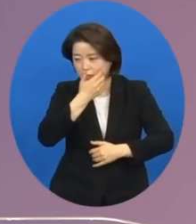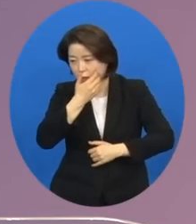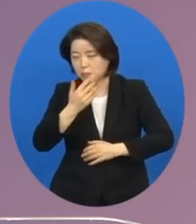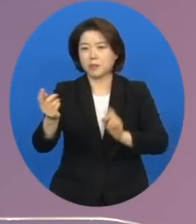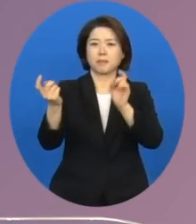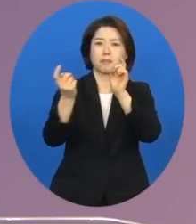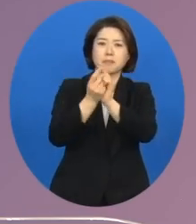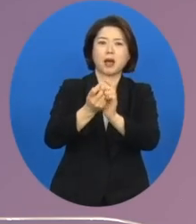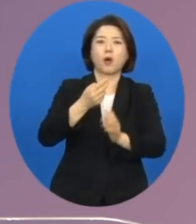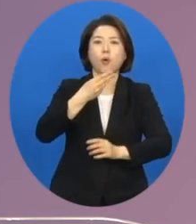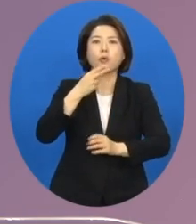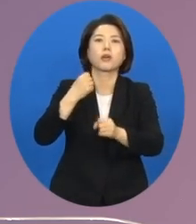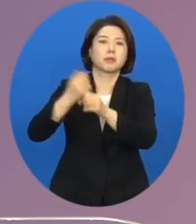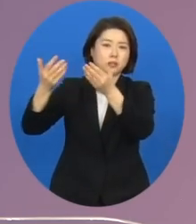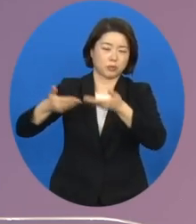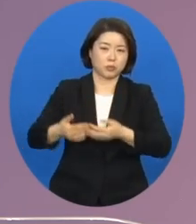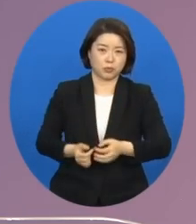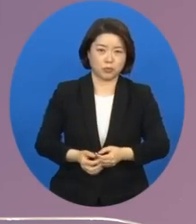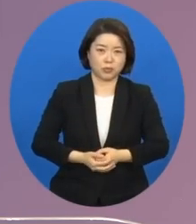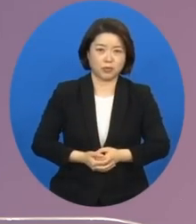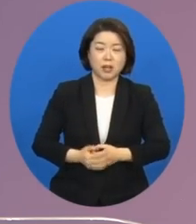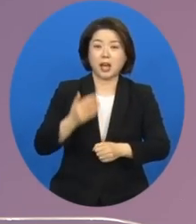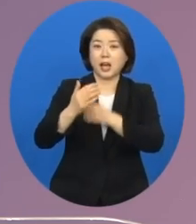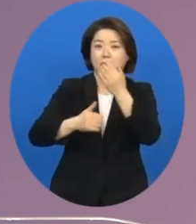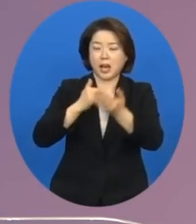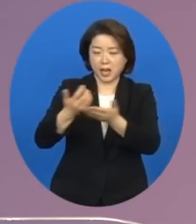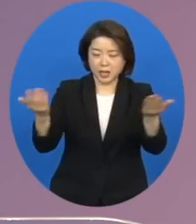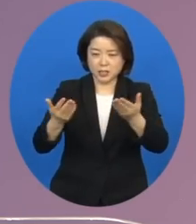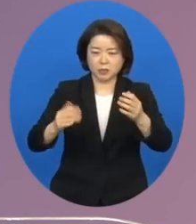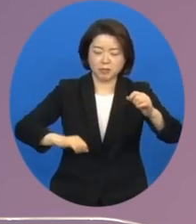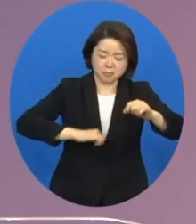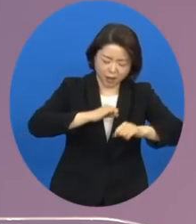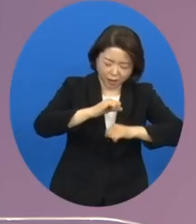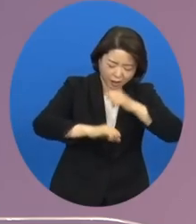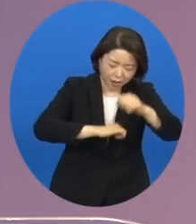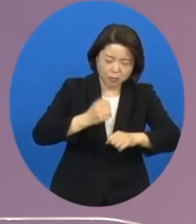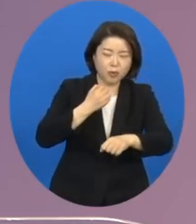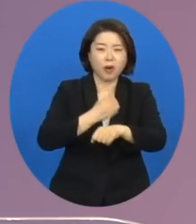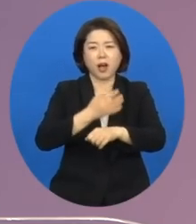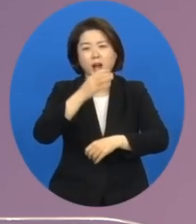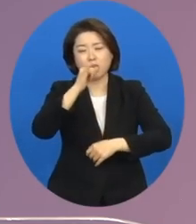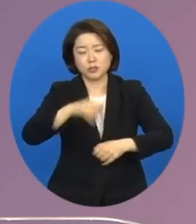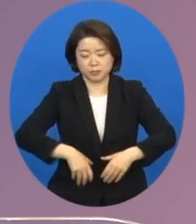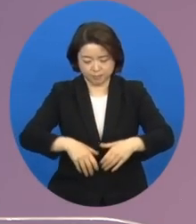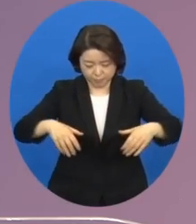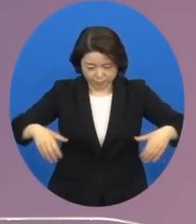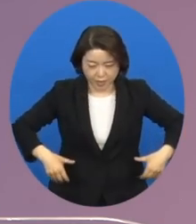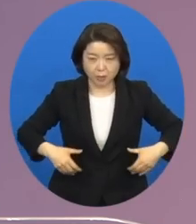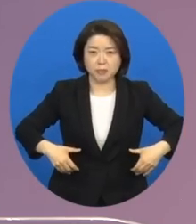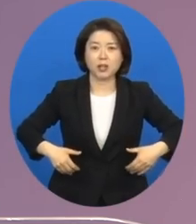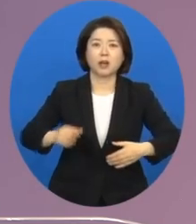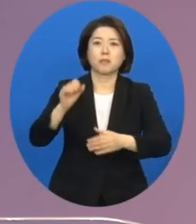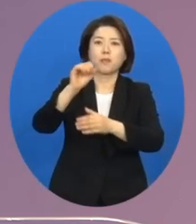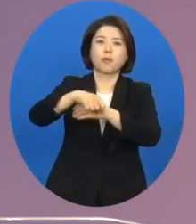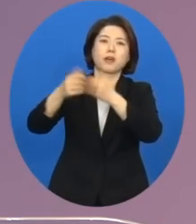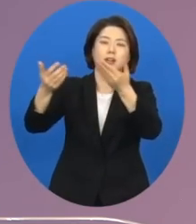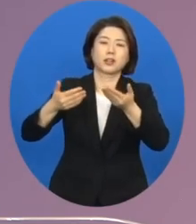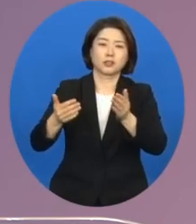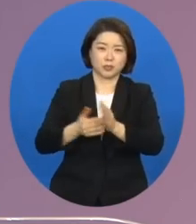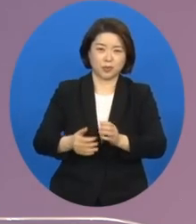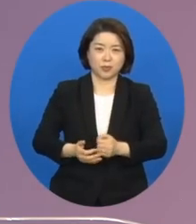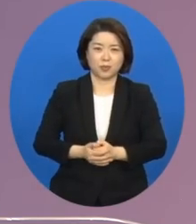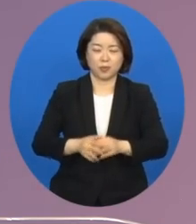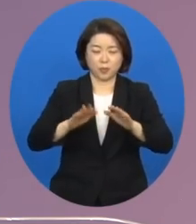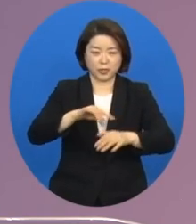그리고 하나님의 일을 마음껏 할 수 있는 담대함을 주셨어요 오늘 이곳에